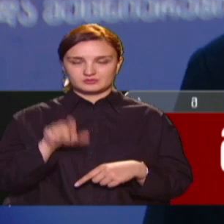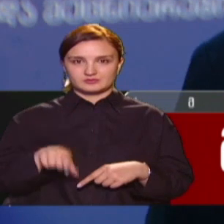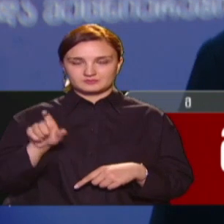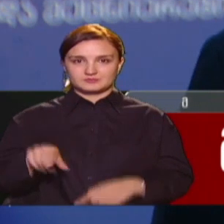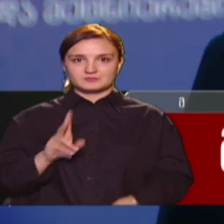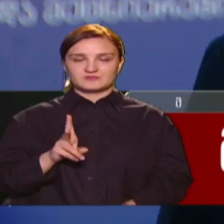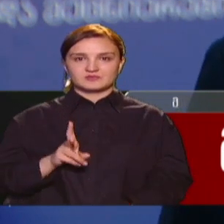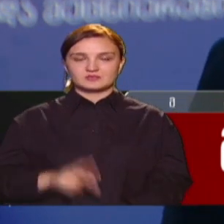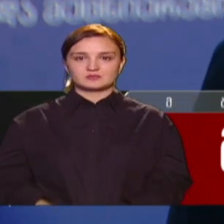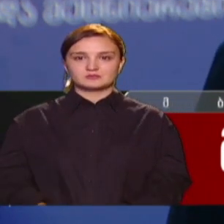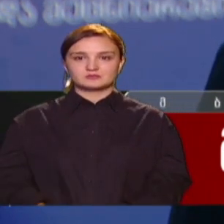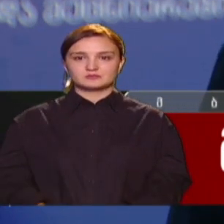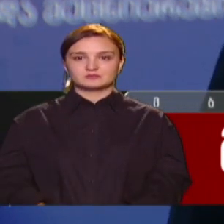lebiți,